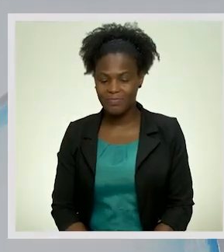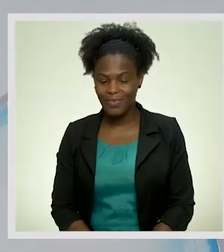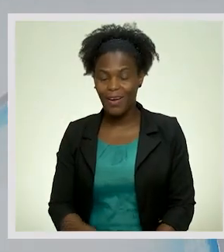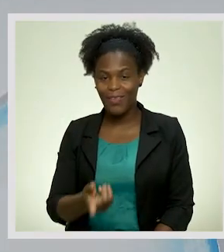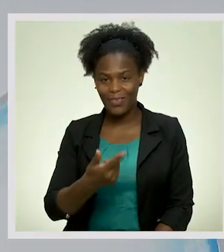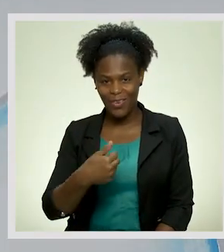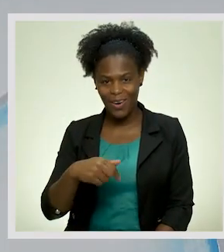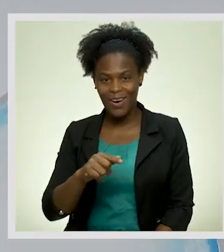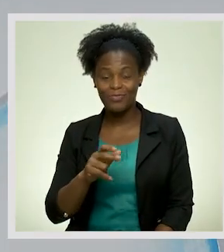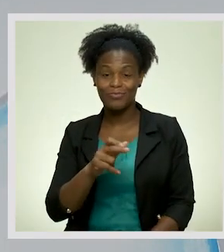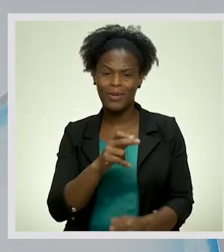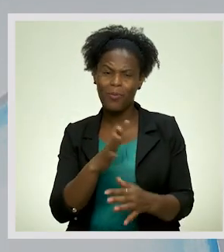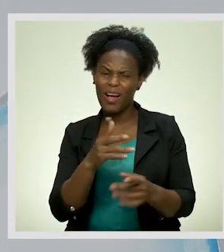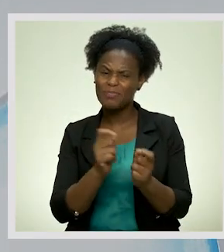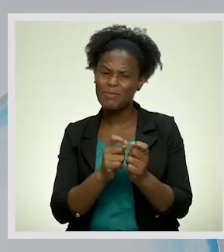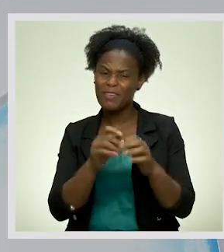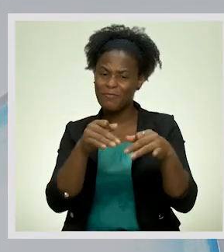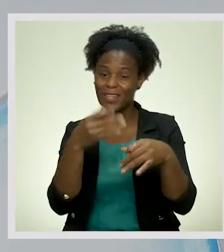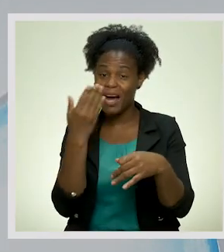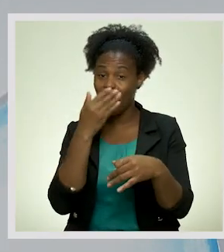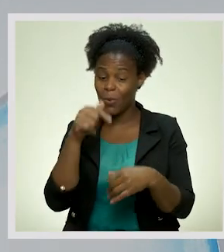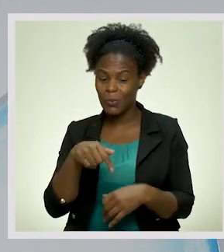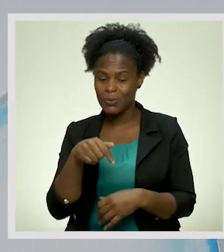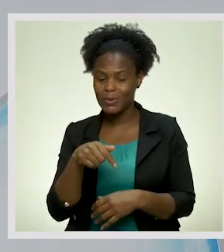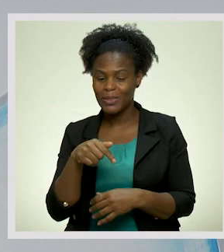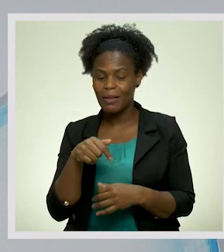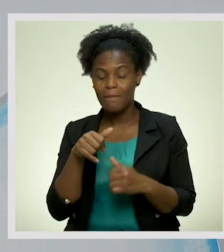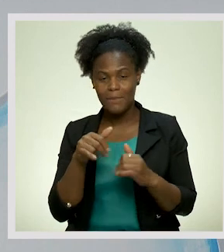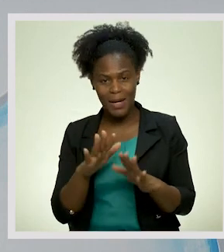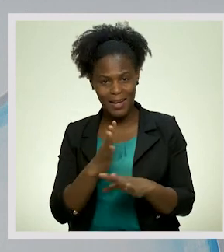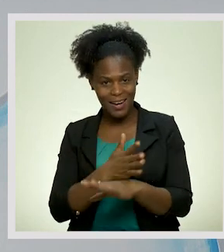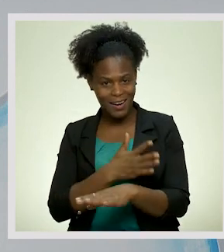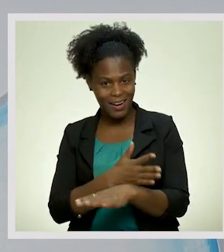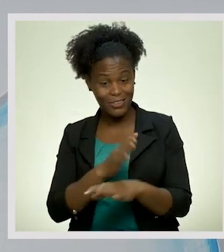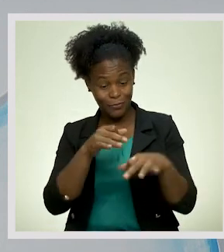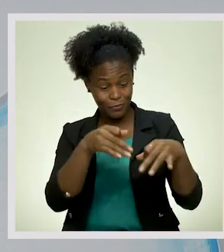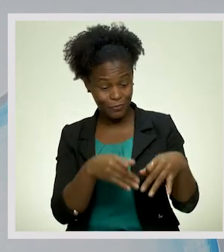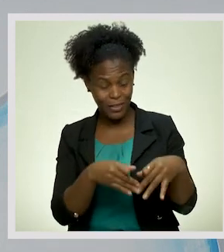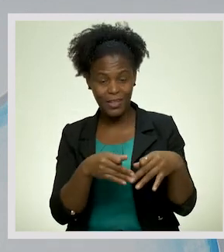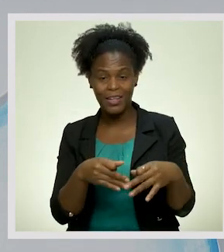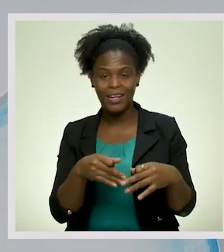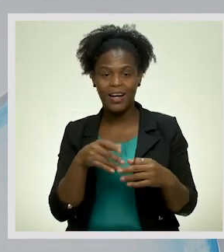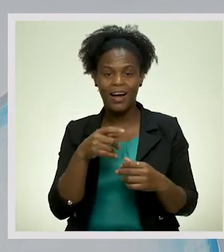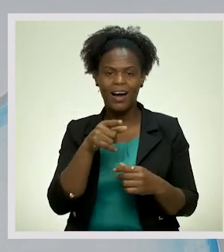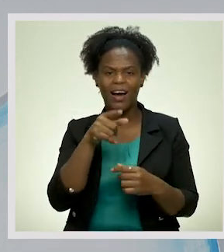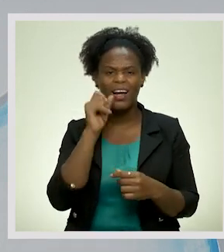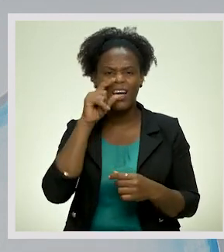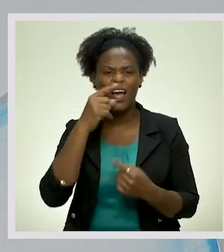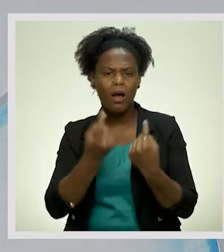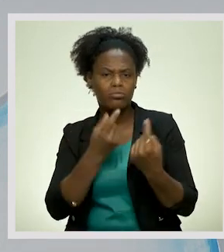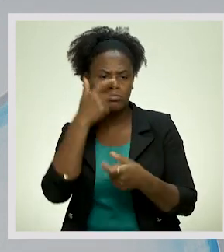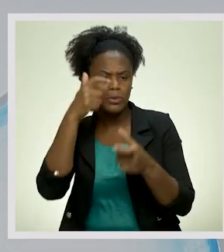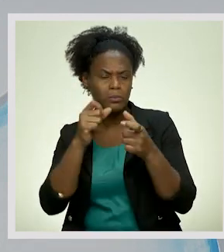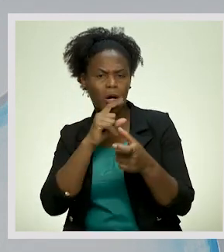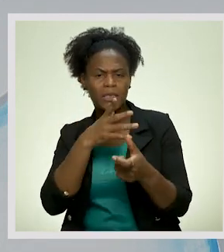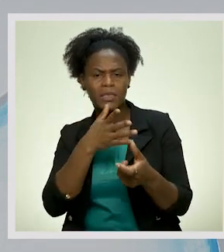Nous arrivons presque à la fin de notre cours d'aujourd'hui, mais avant de terminer, quelqu'un peut me dire